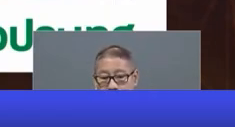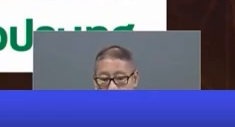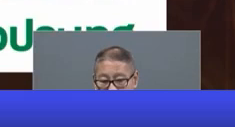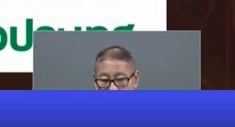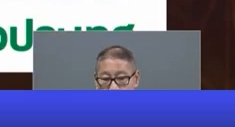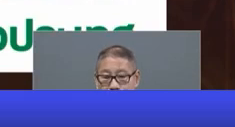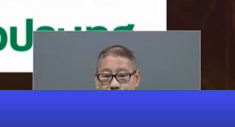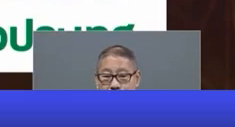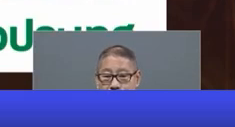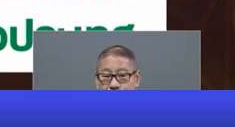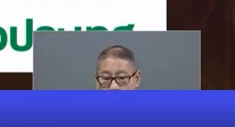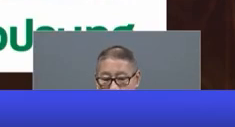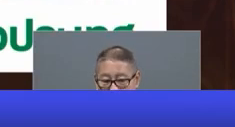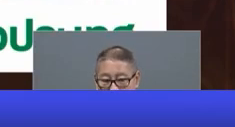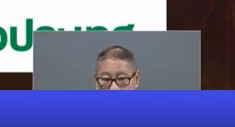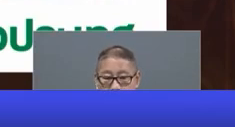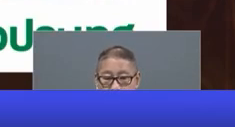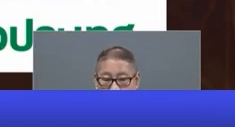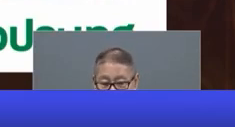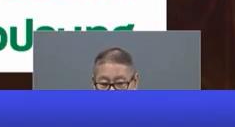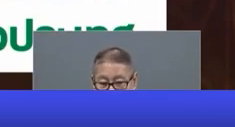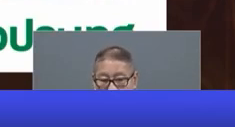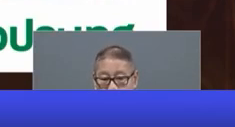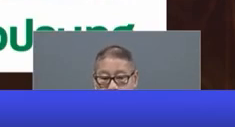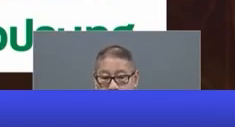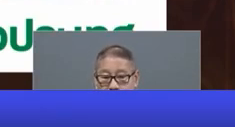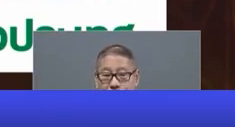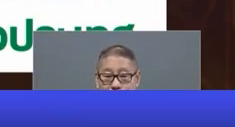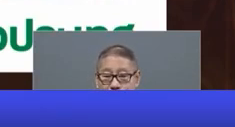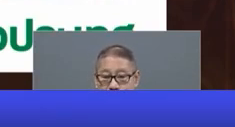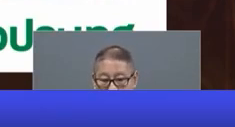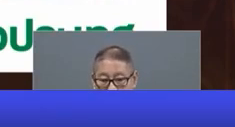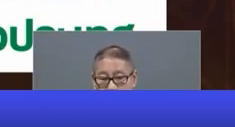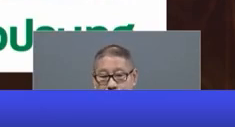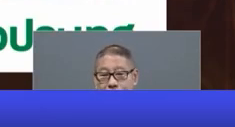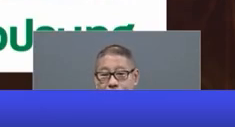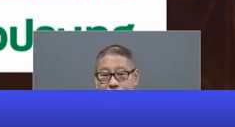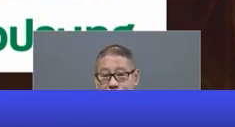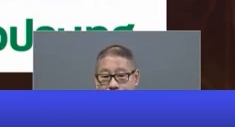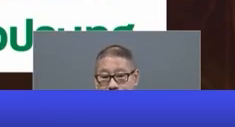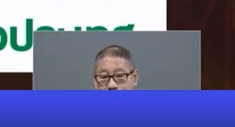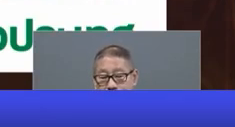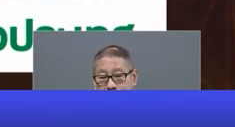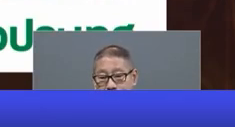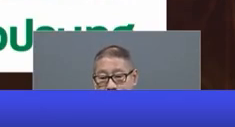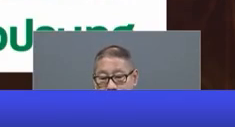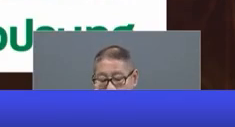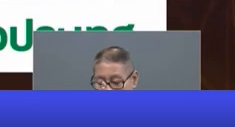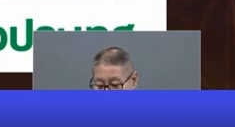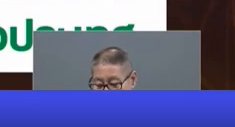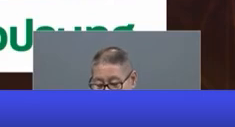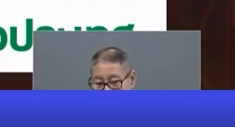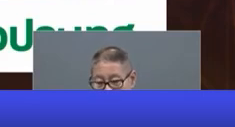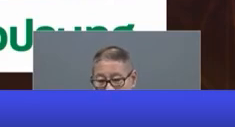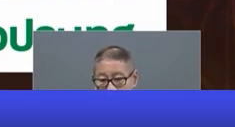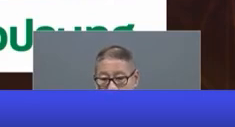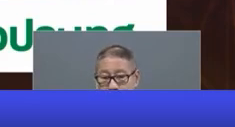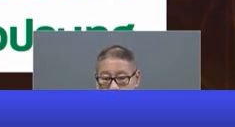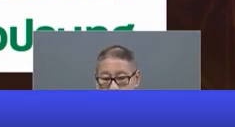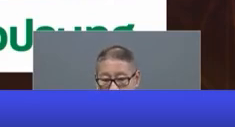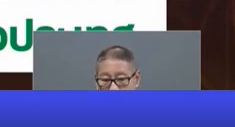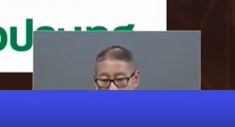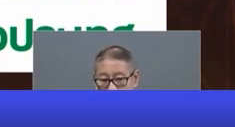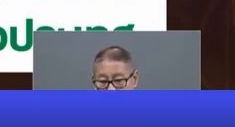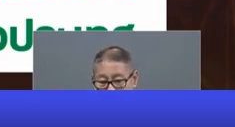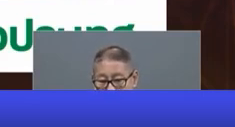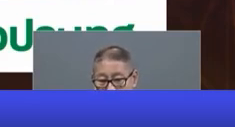ทั้ง Androidแล้วก็ iOSนะคะตอนนี้ต้องบอกว่ารอให้ประชาชนลงทะเบียนแล้วเสร็จเนี่ยเดือน